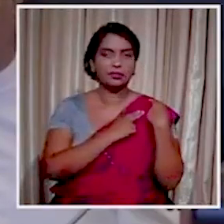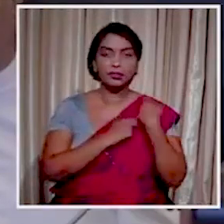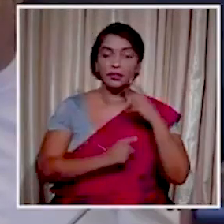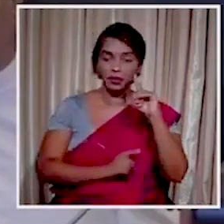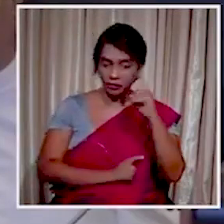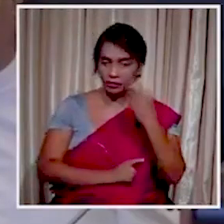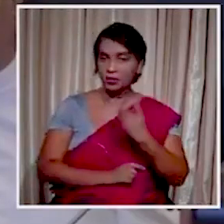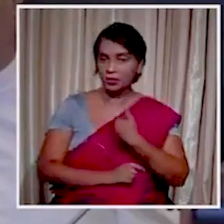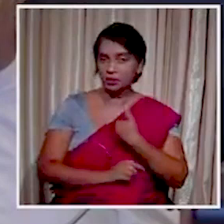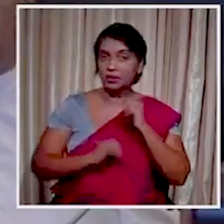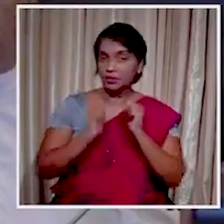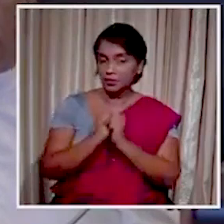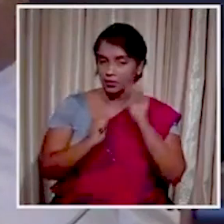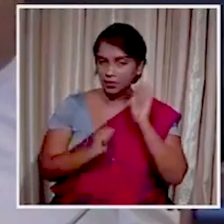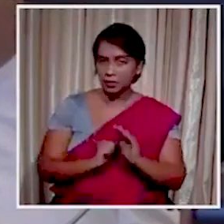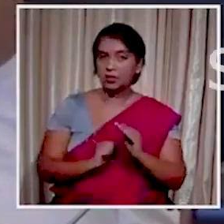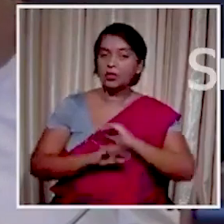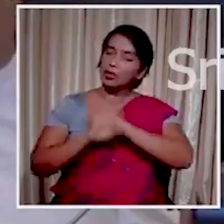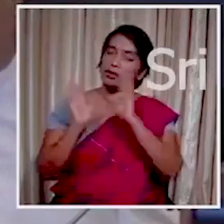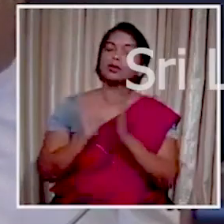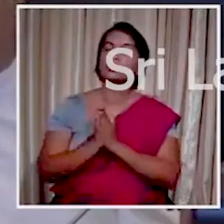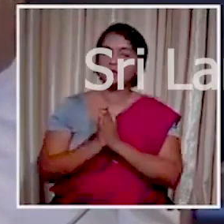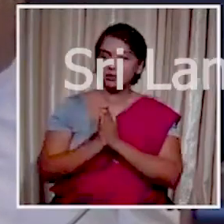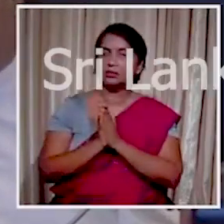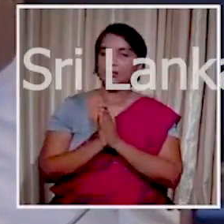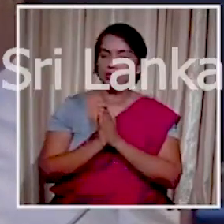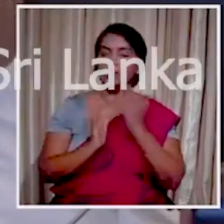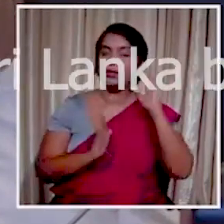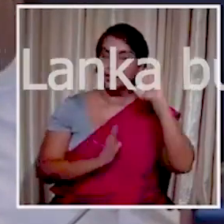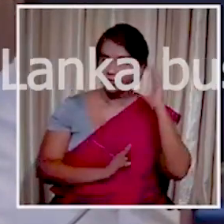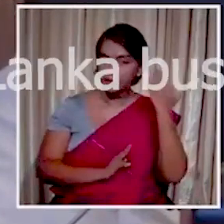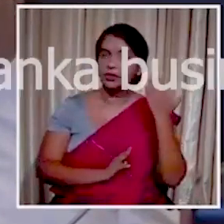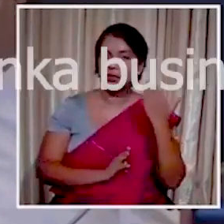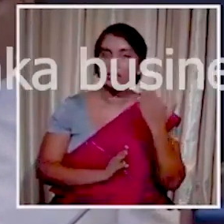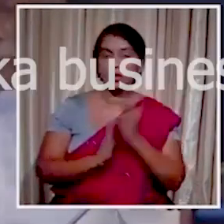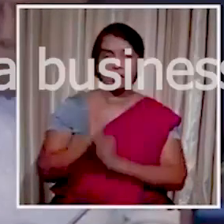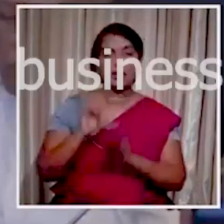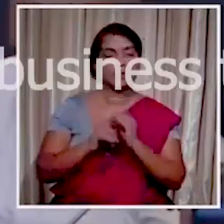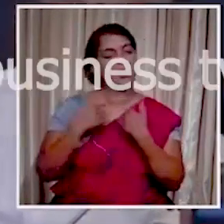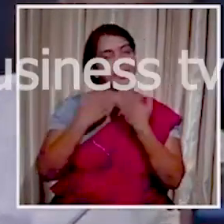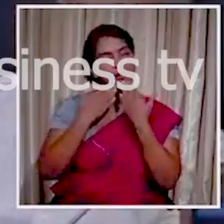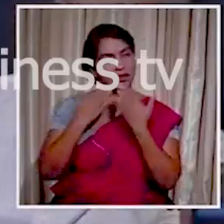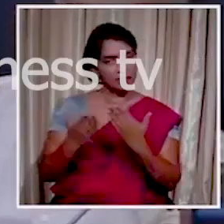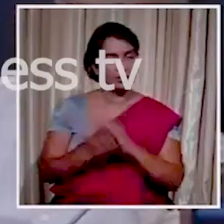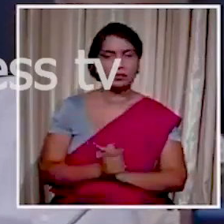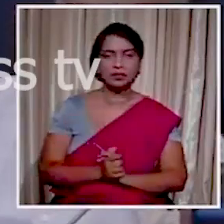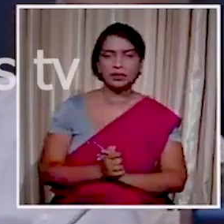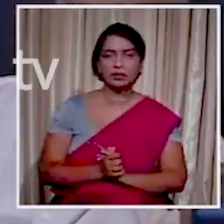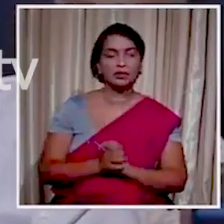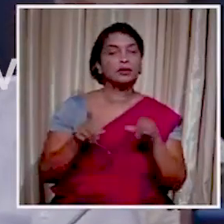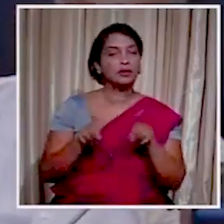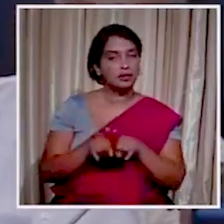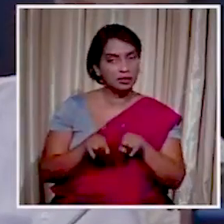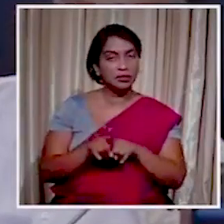පළමුවෙන්ම මං වෙනුවෙන් ක්‍රියා කරපු ඒ සියලු දෙනාටම විශේෂයෙන්ම මන්ත්‍රීතුමනට ස්තුති කරන්න. ඒ වගේම